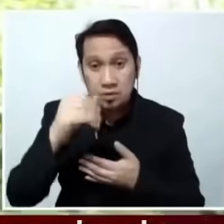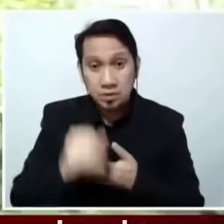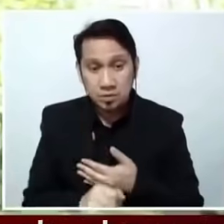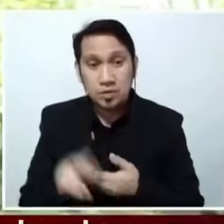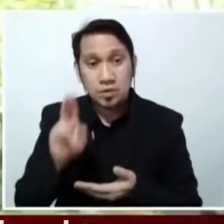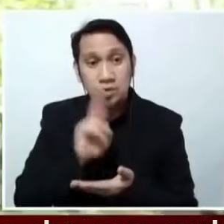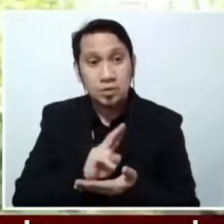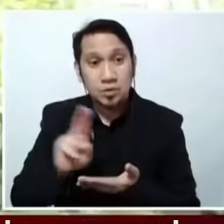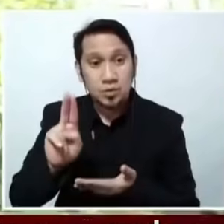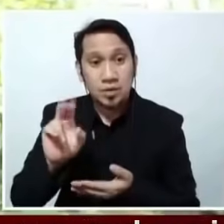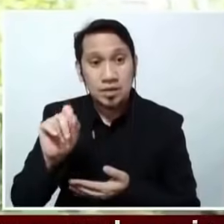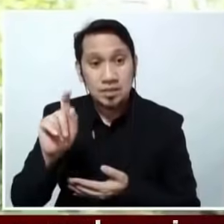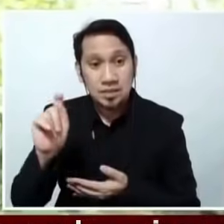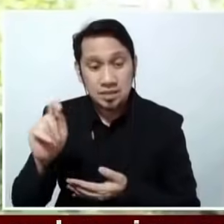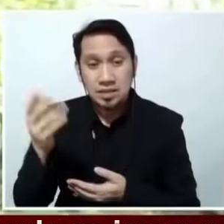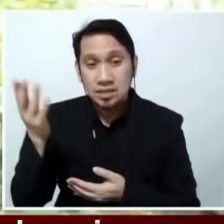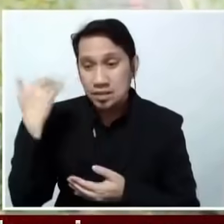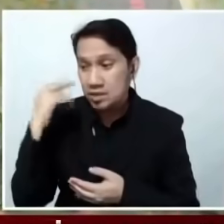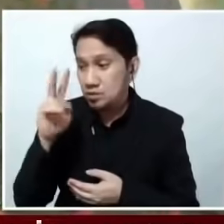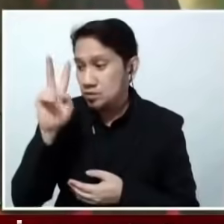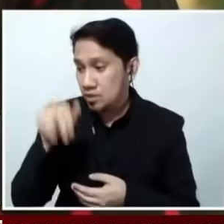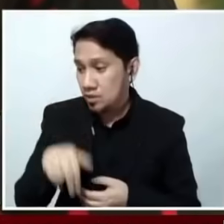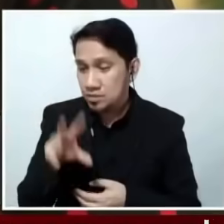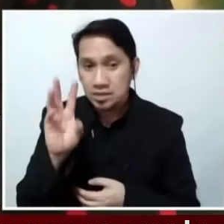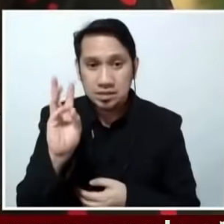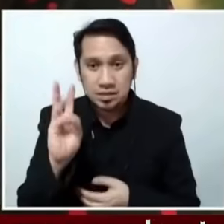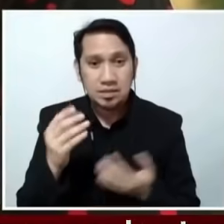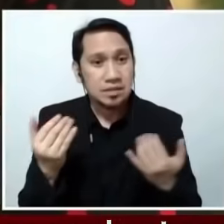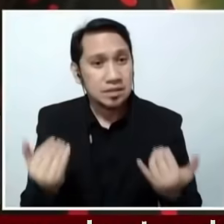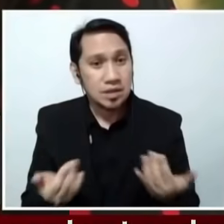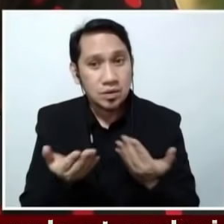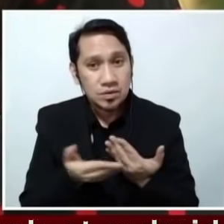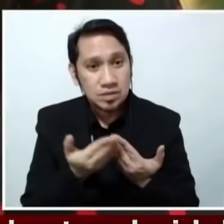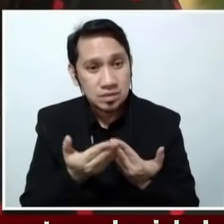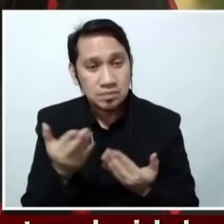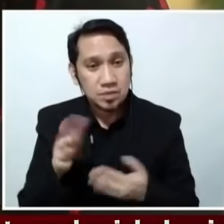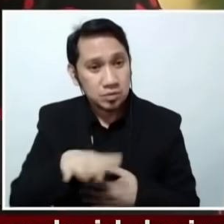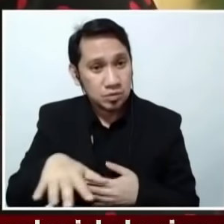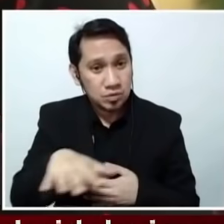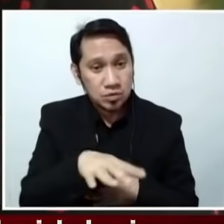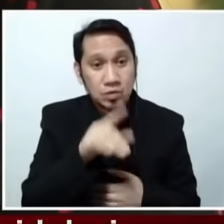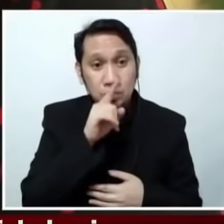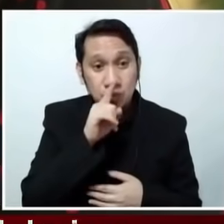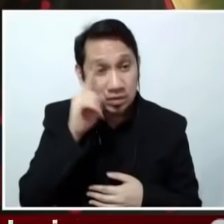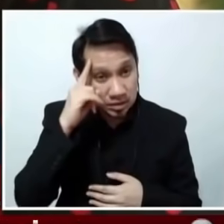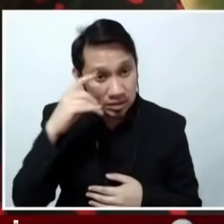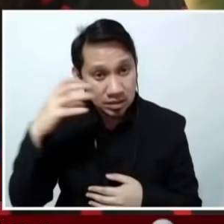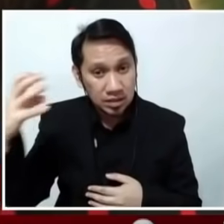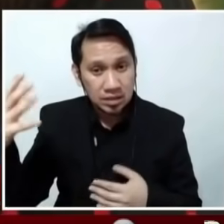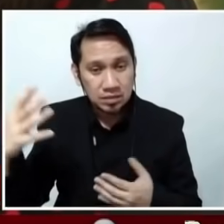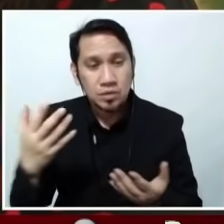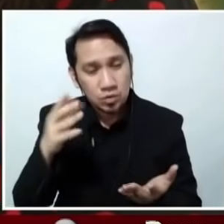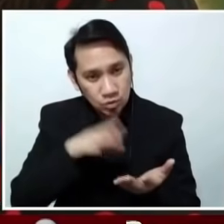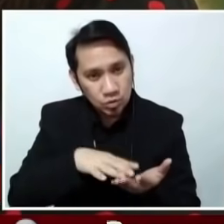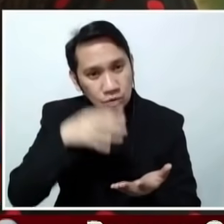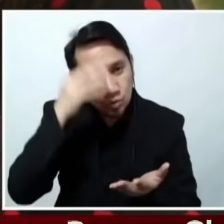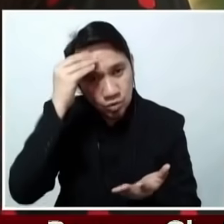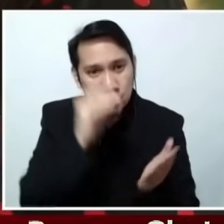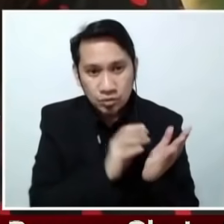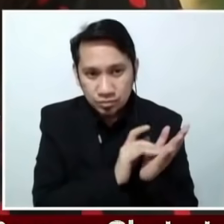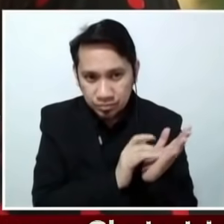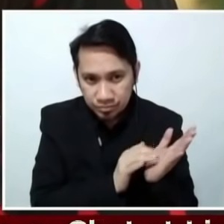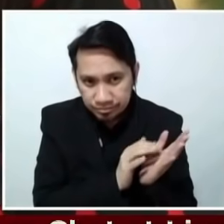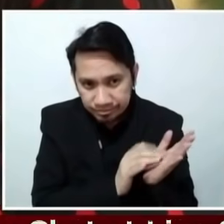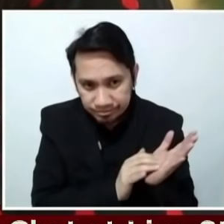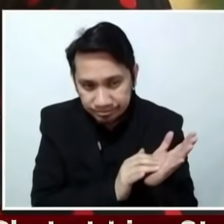of Santo Tomas noong 2006. Simple lang naman po ang pangarap nila. Matutong mangwenta para hindi sila madaya sa mga